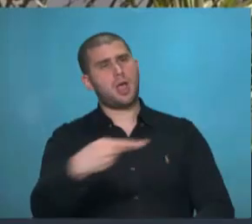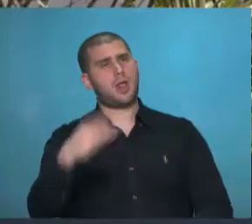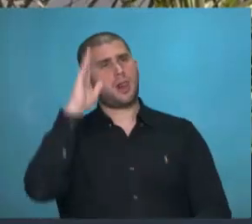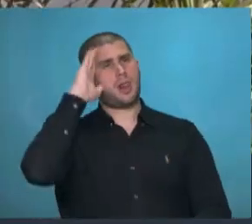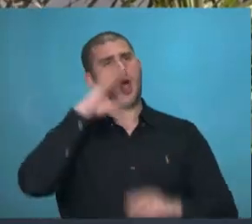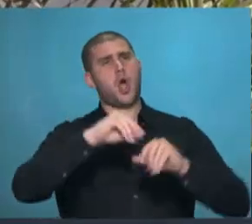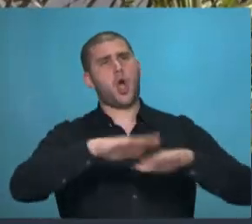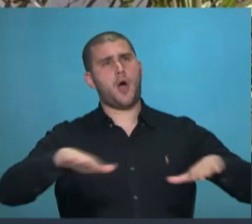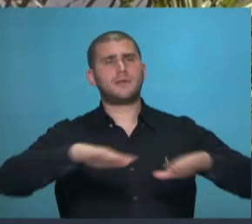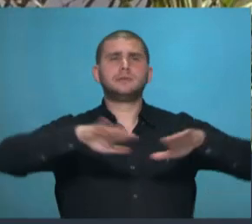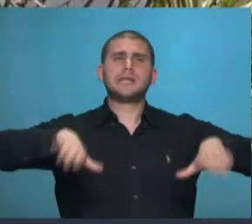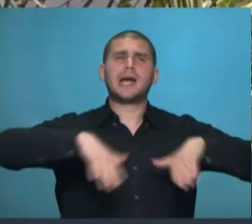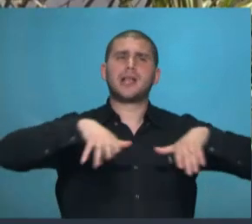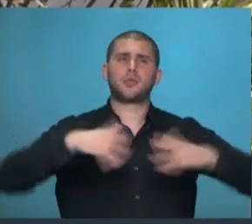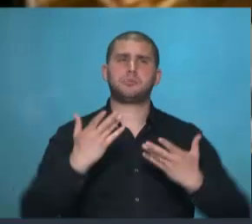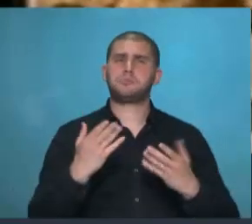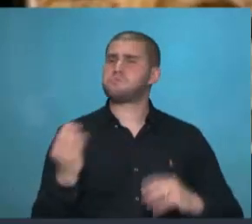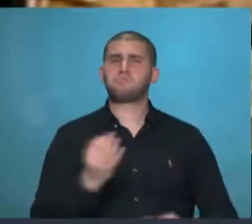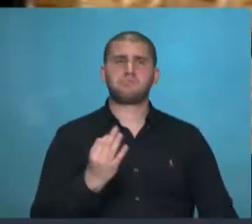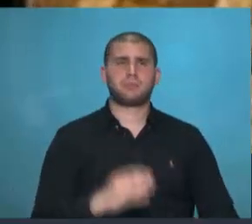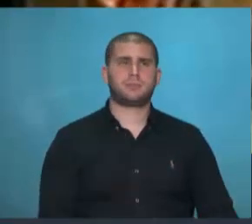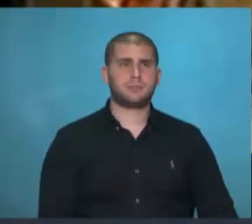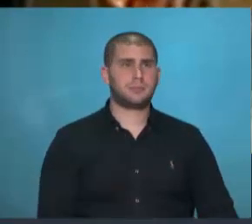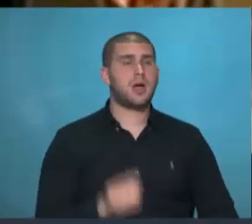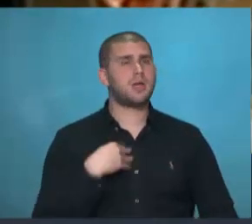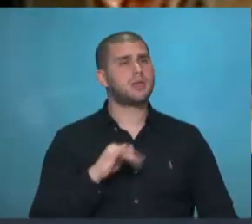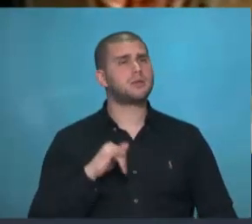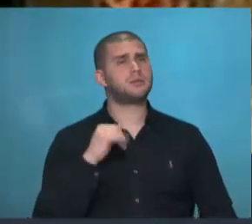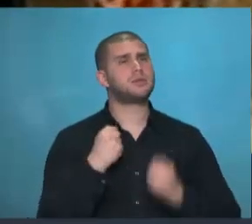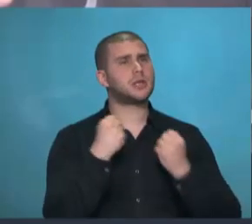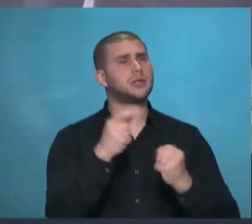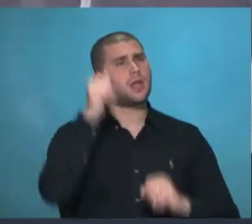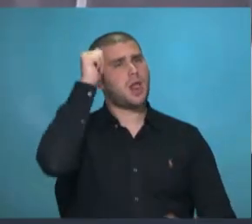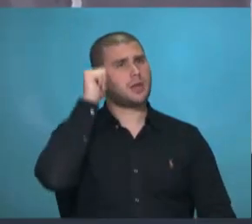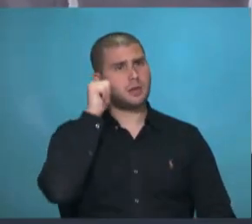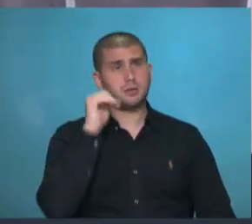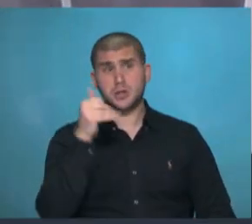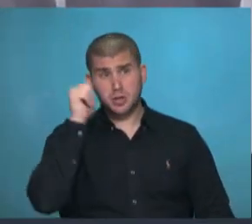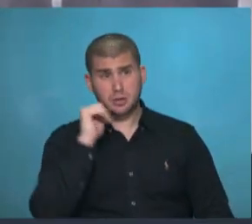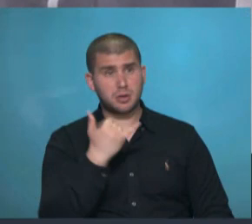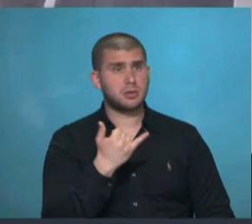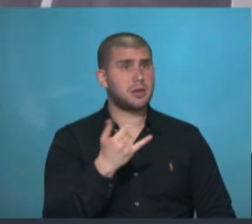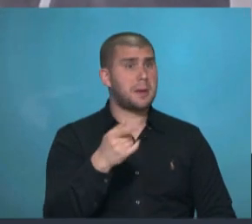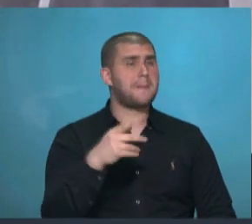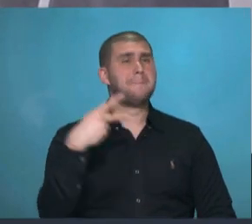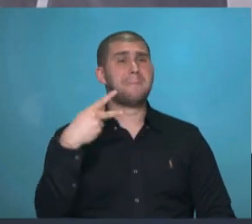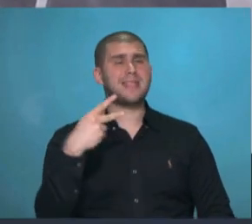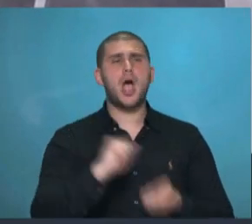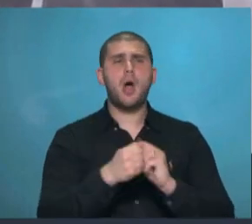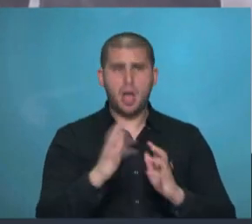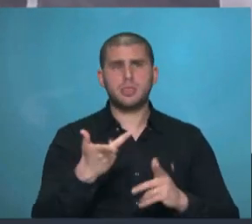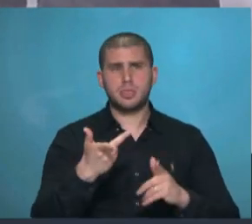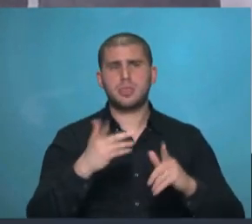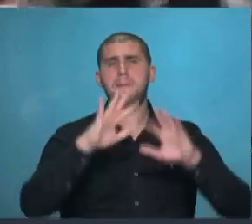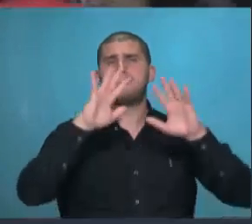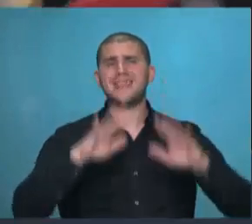swimming. Yeah, it was great. I went to Jordan. Jordan? Yeah. In the Petra? Petra